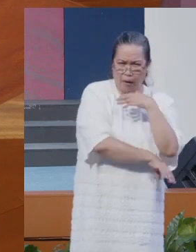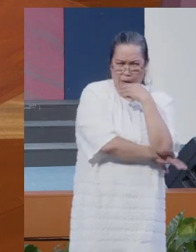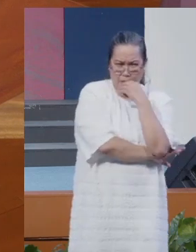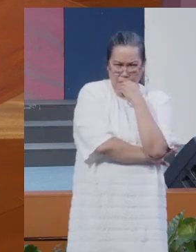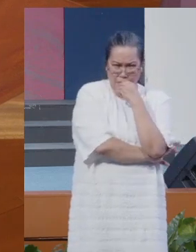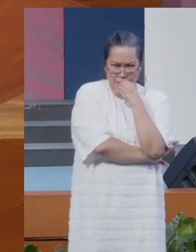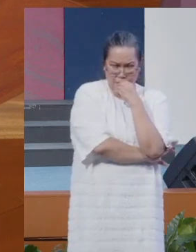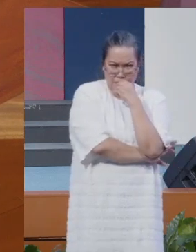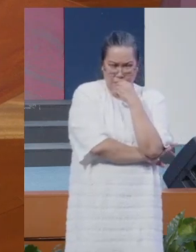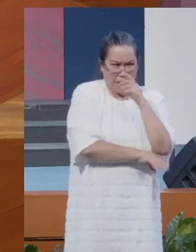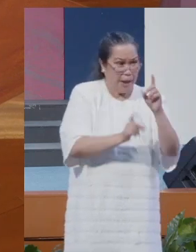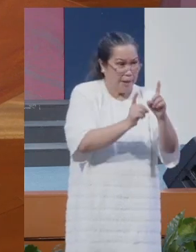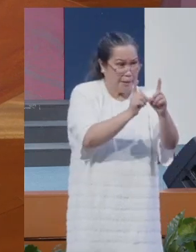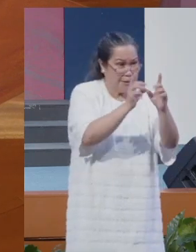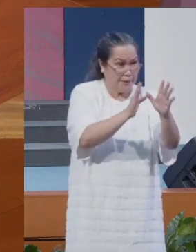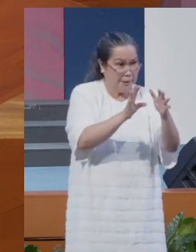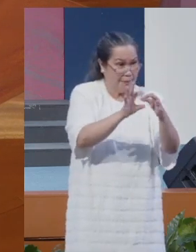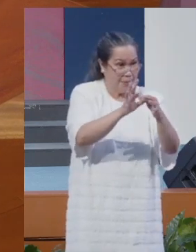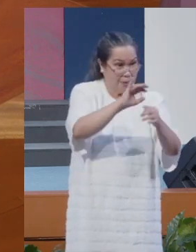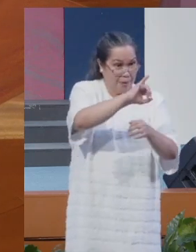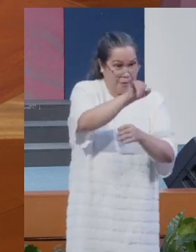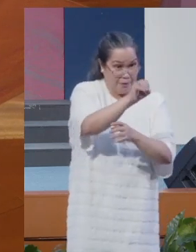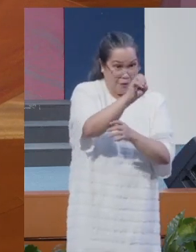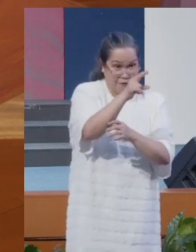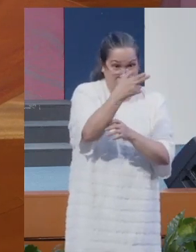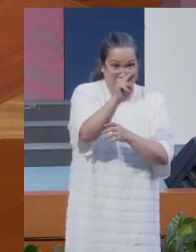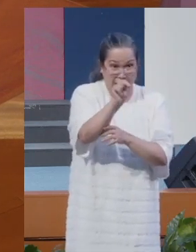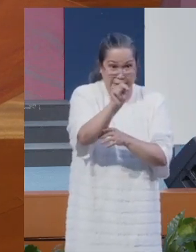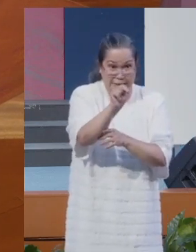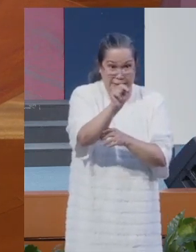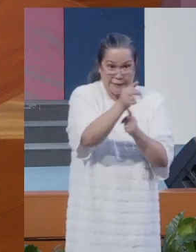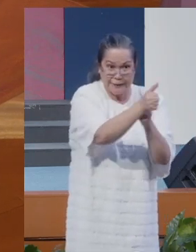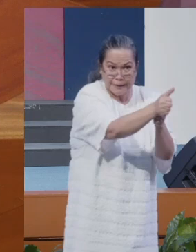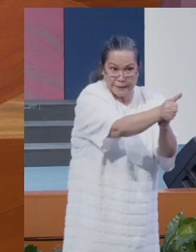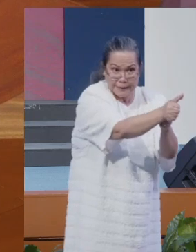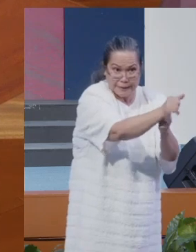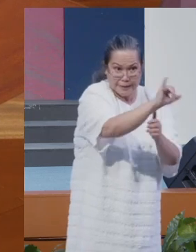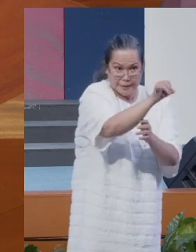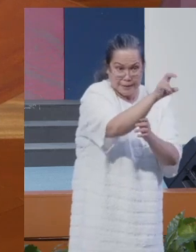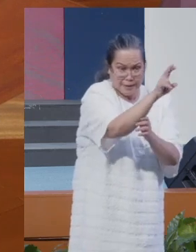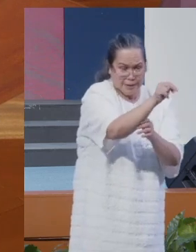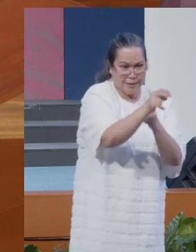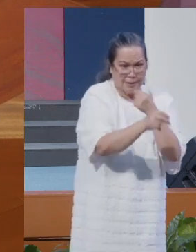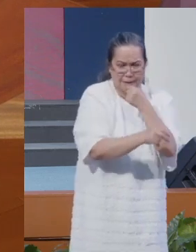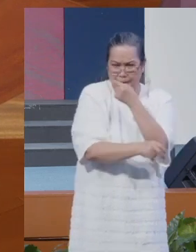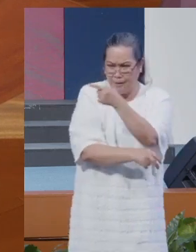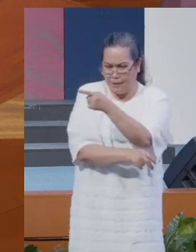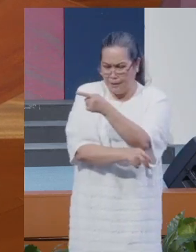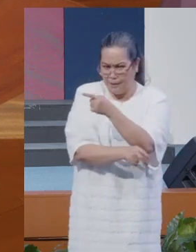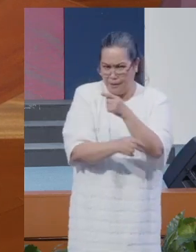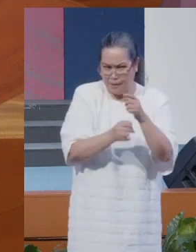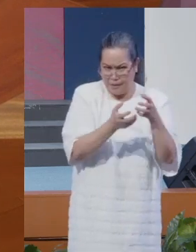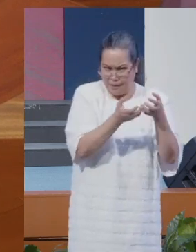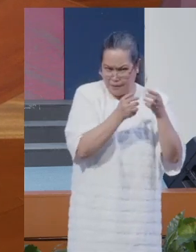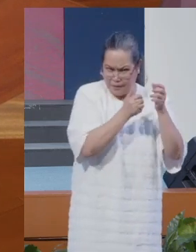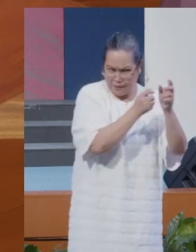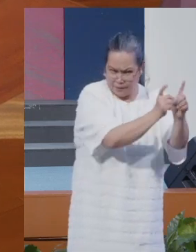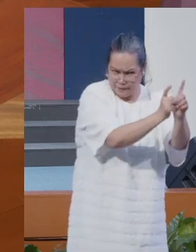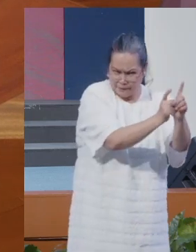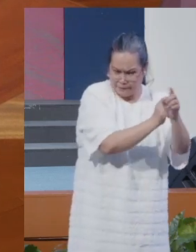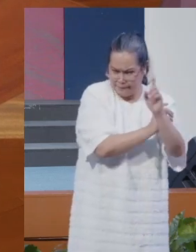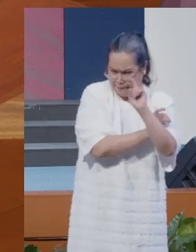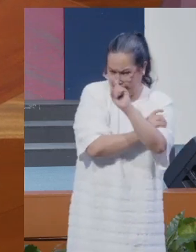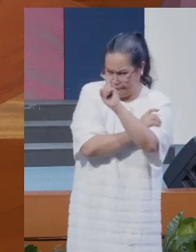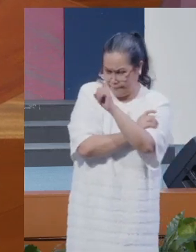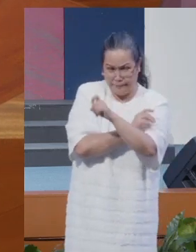ganito, then the disciples of John came to him, saying. So doon, the disciples of John ang nagtanong.